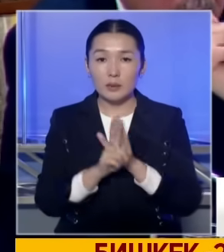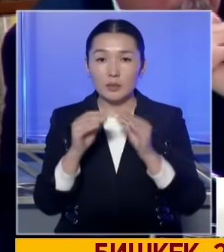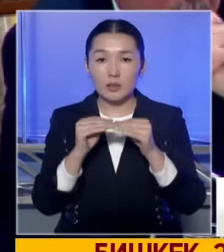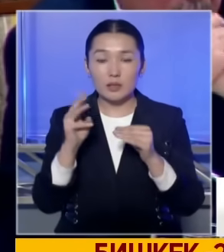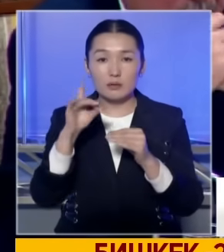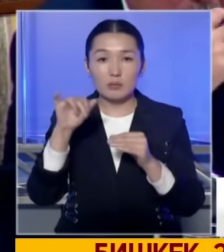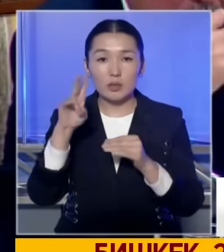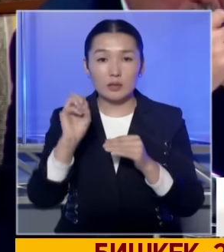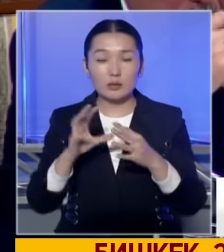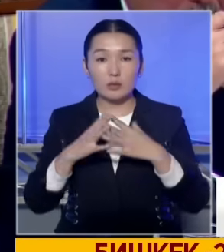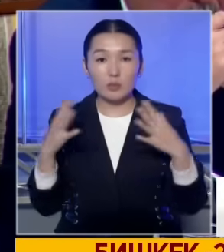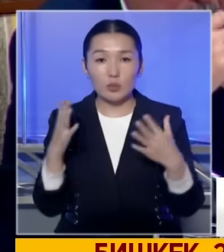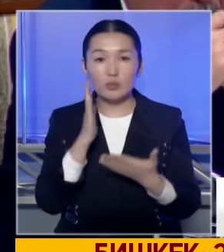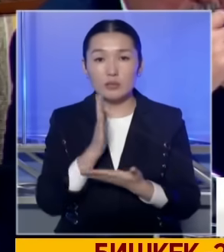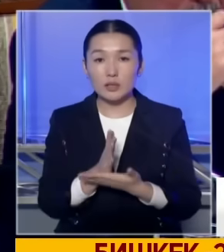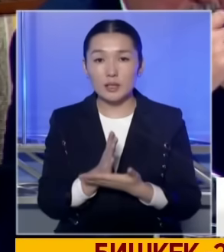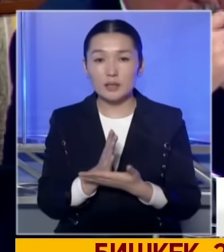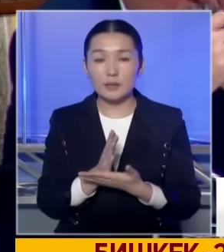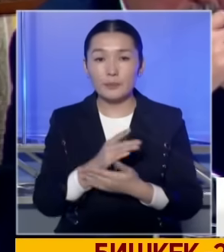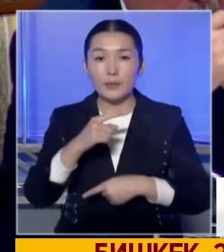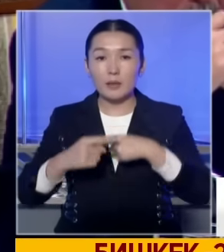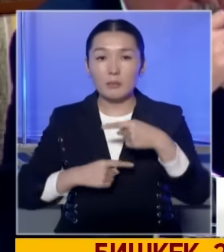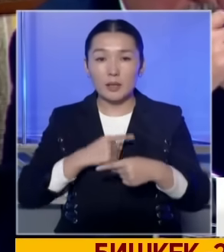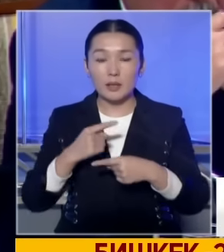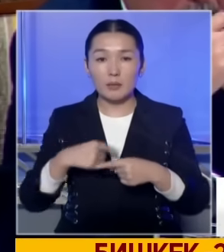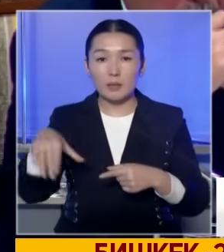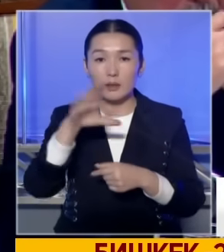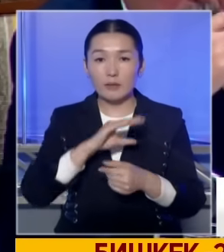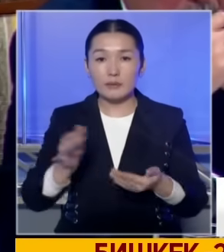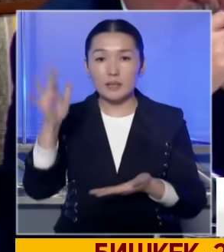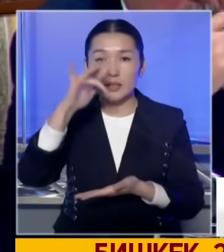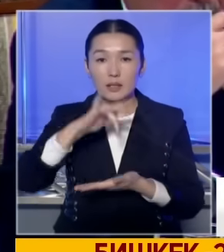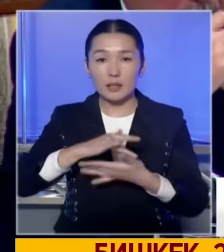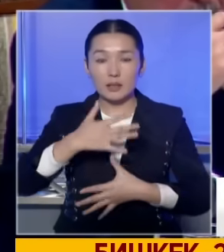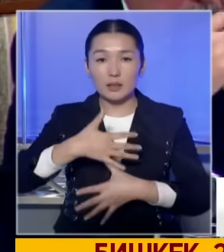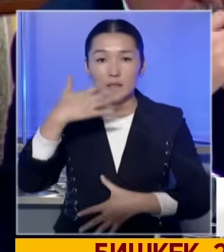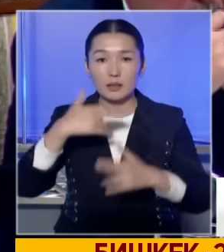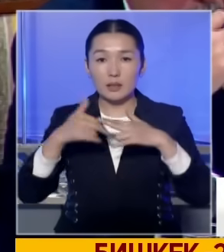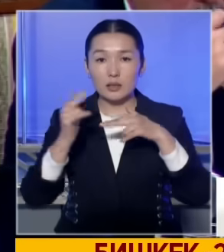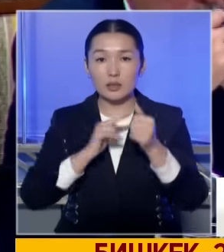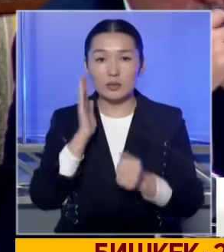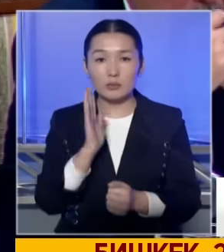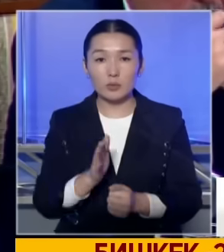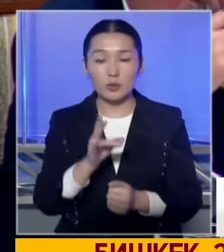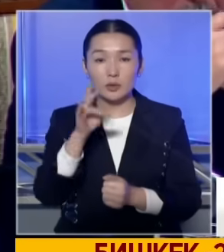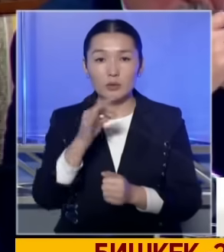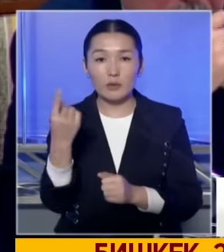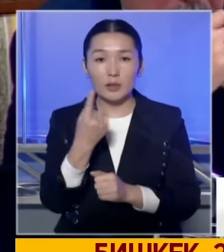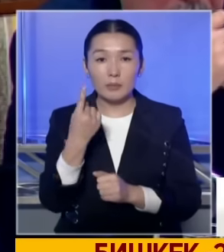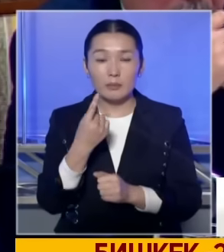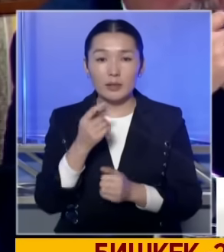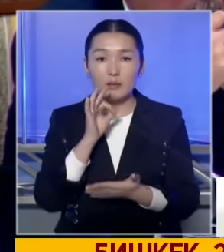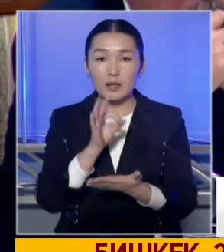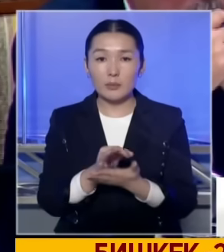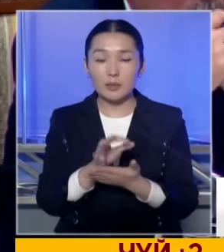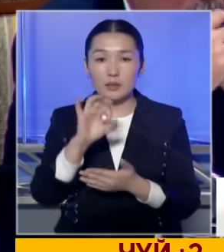миллиард сомдон ашып баратат. Бара-бара буйурса бүт шаарлардын баарында этажный үй курууга өтүрөбүз. Бирок биринчи сөзсүз түрдө